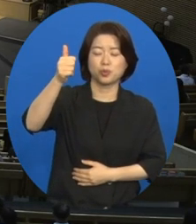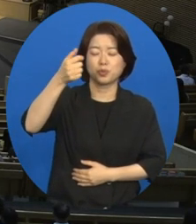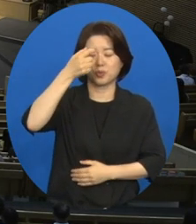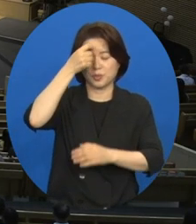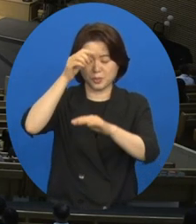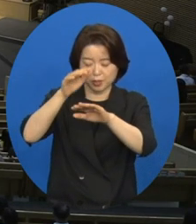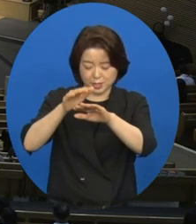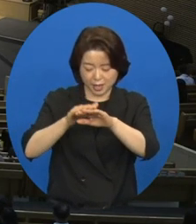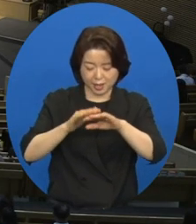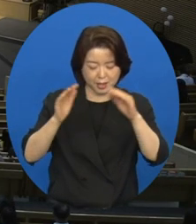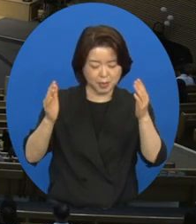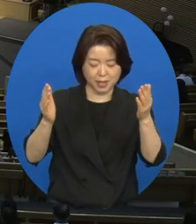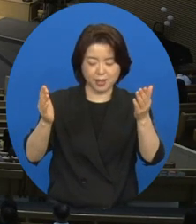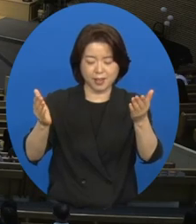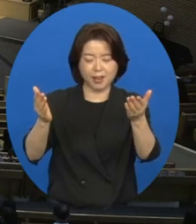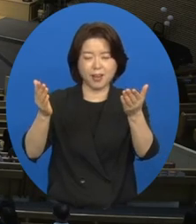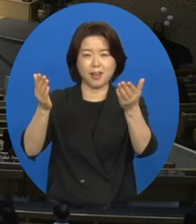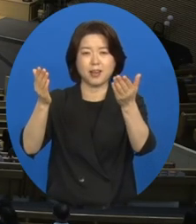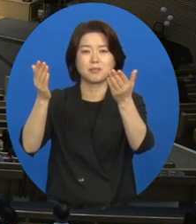주를